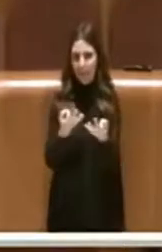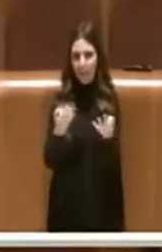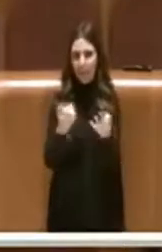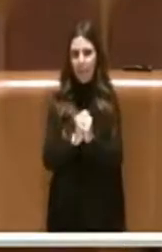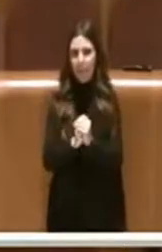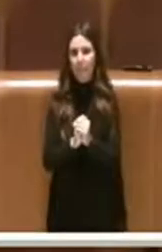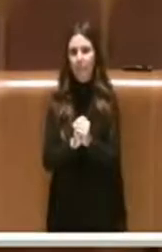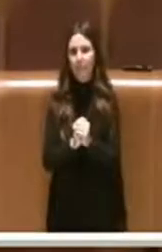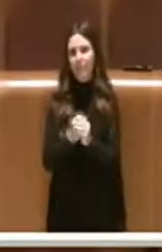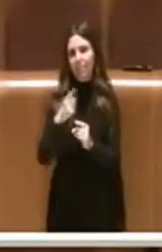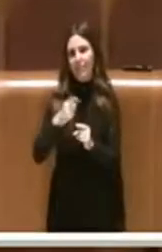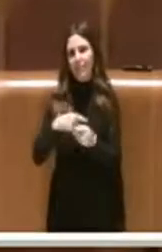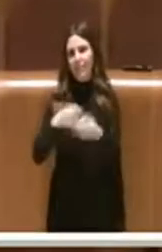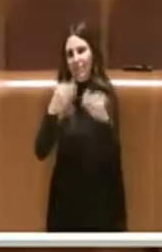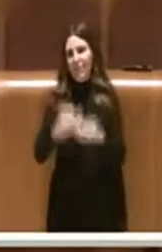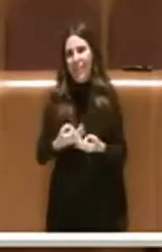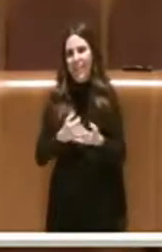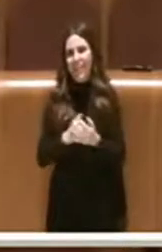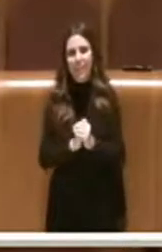È una certezza